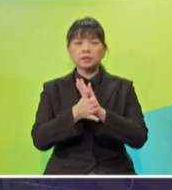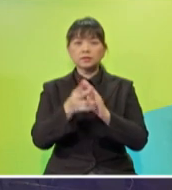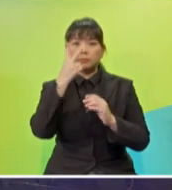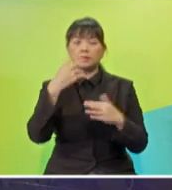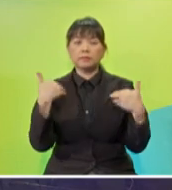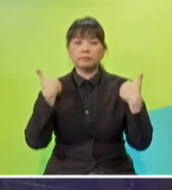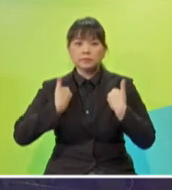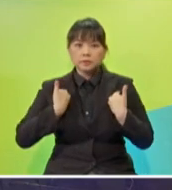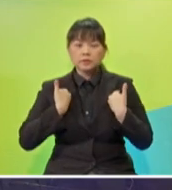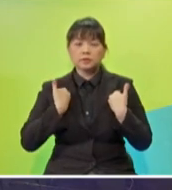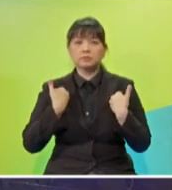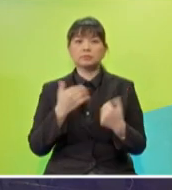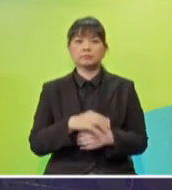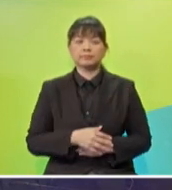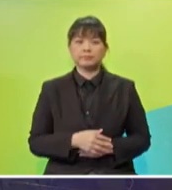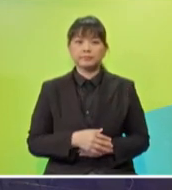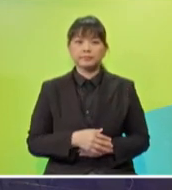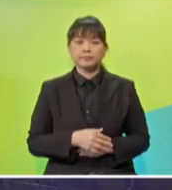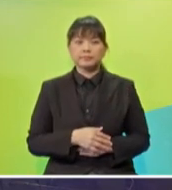lesu tidak bertenaga